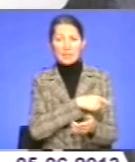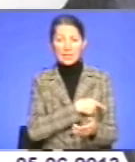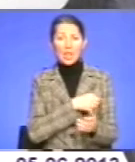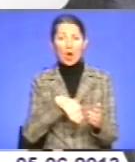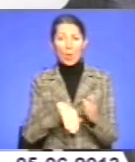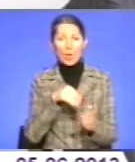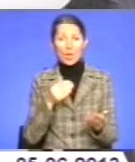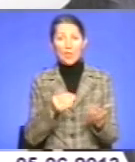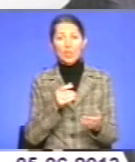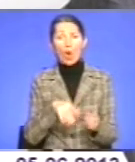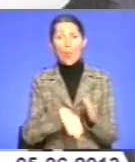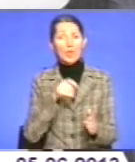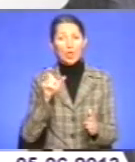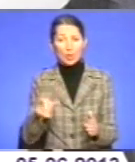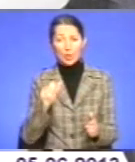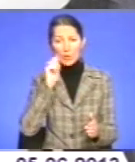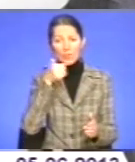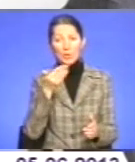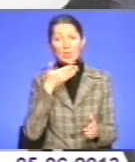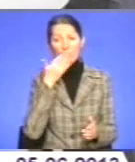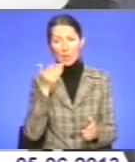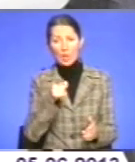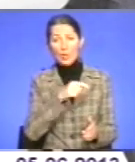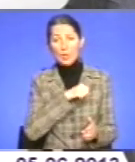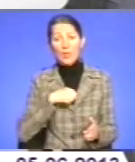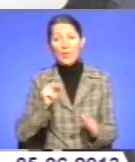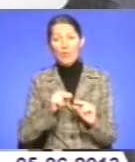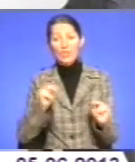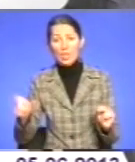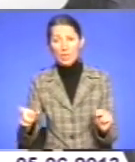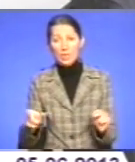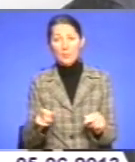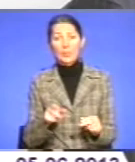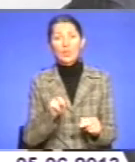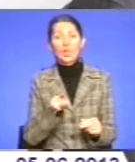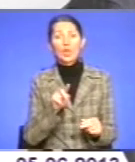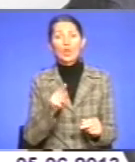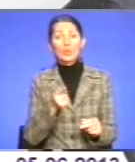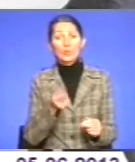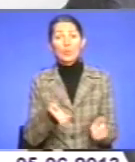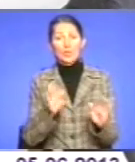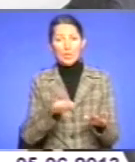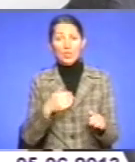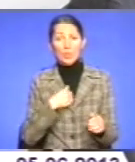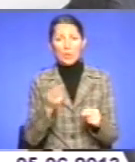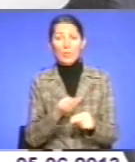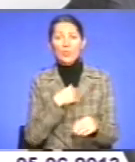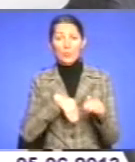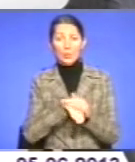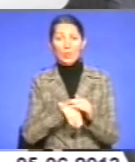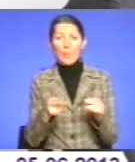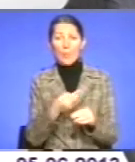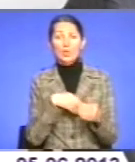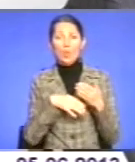адже обирали людину, і завтра тебе спитає той самий вчитель Іван Петро Маріка, ти чому залишив мене без відпускних або без допомоги